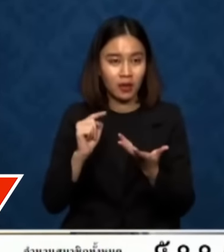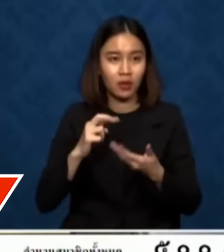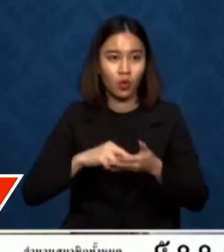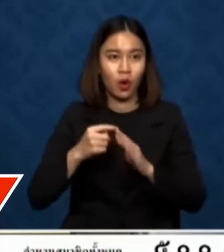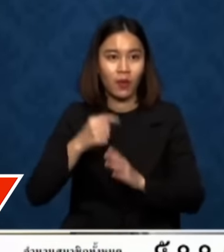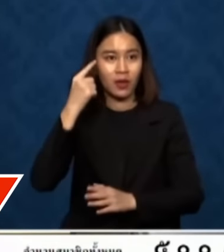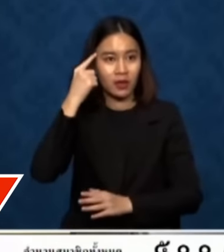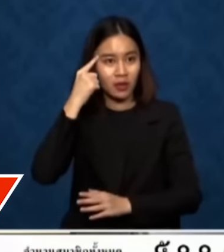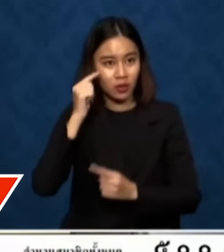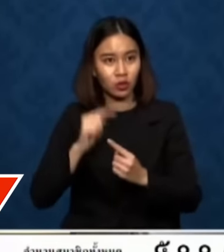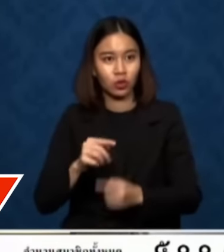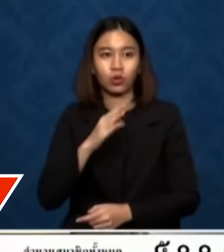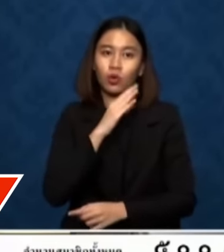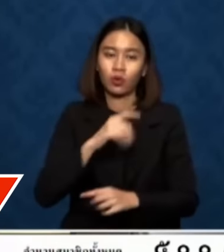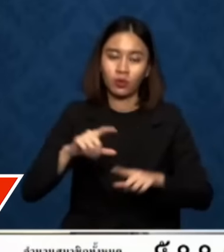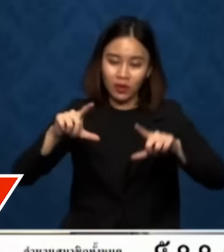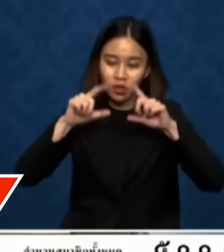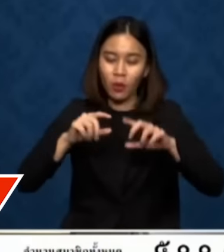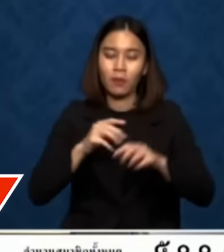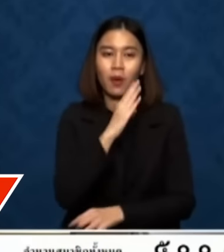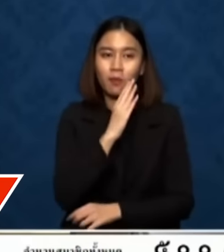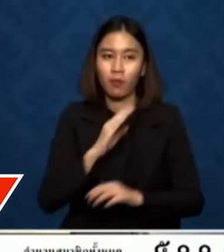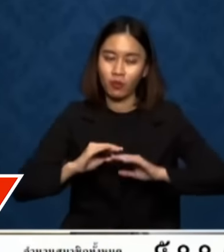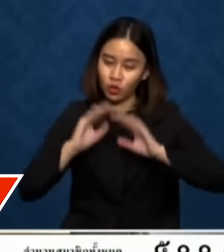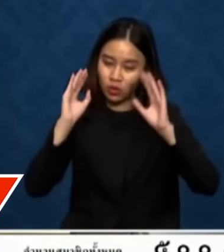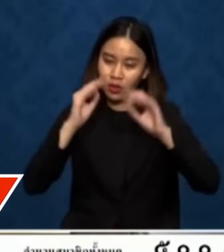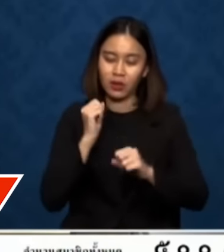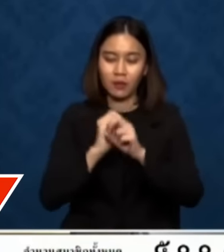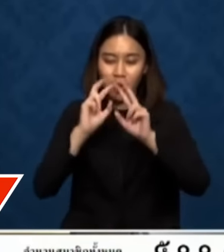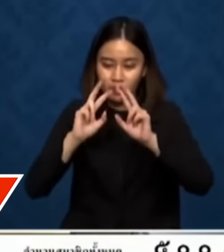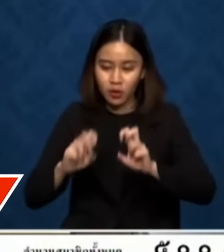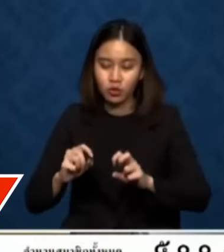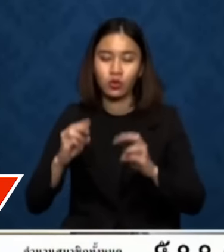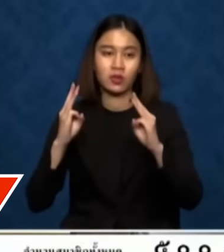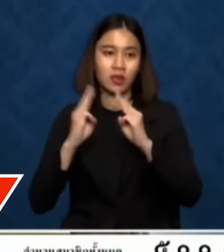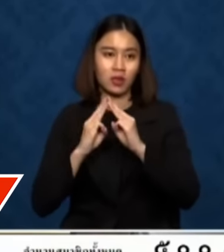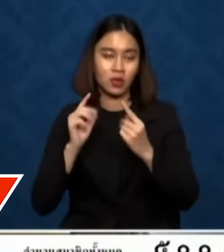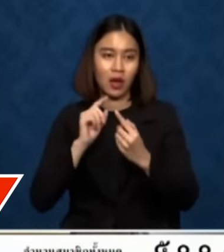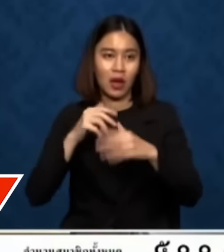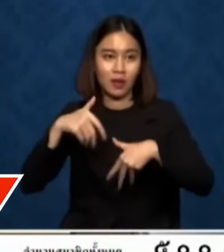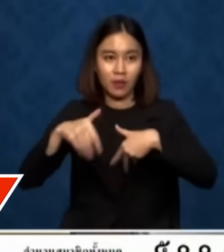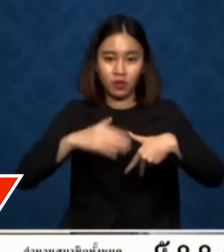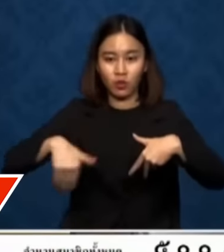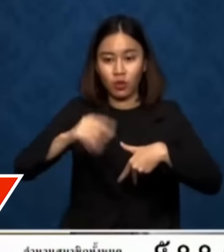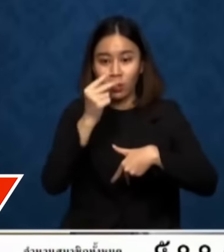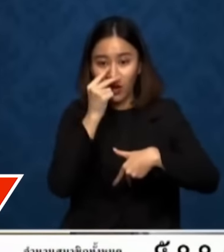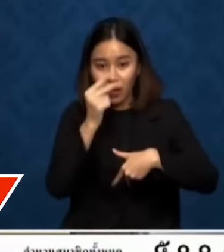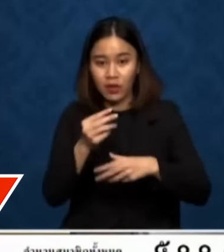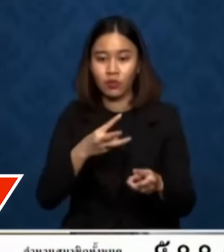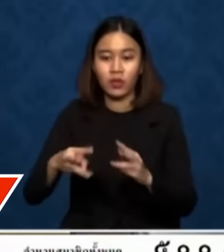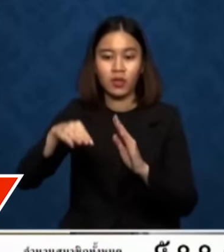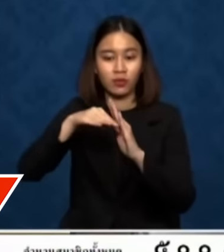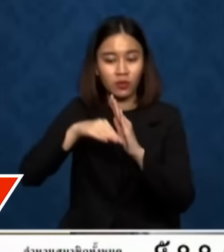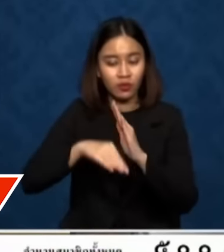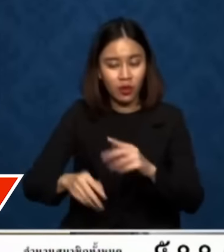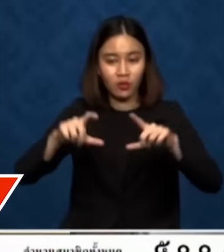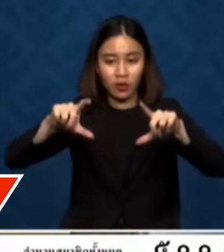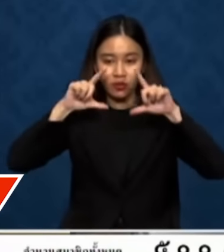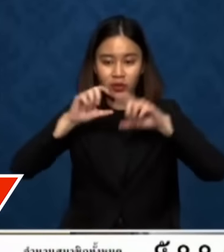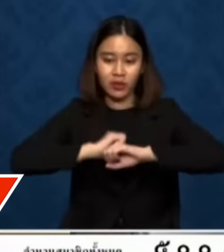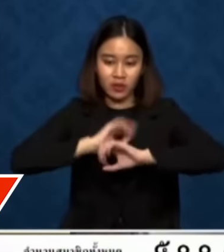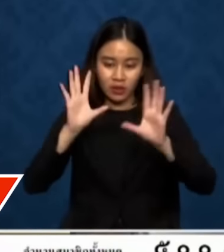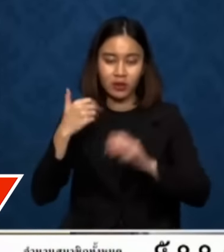มุ่นกับความนิยมปลอมๆแบบนี้ก่อนค่ะทำงานพิสูจน์คำมั่นสัญญาให้ประชาชนเข้าเห็นผ่านผลงานอย่างเป็นรูป